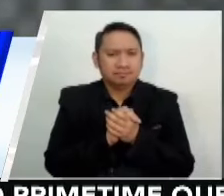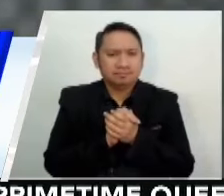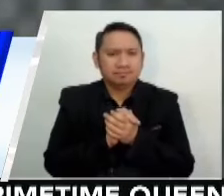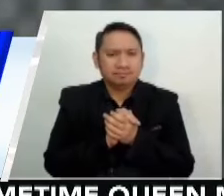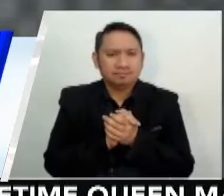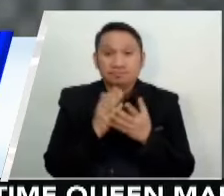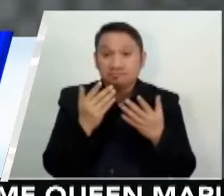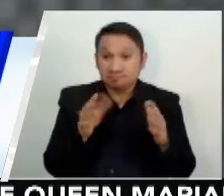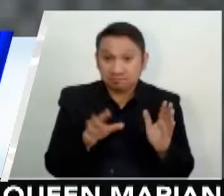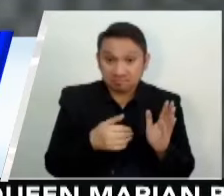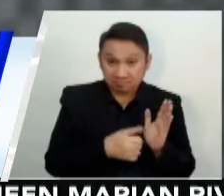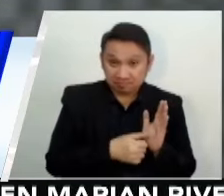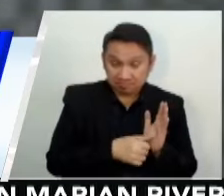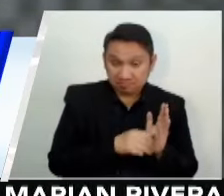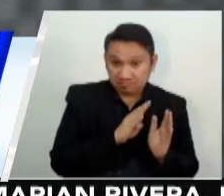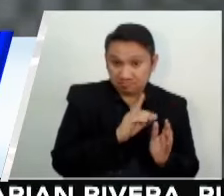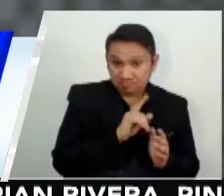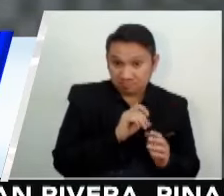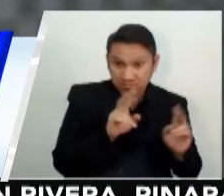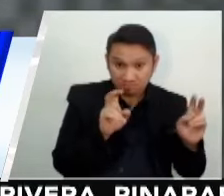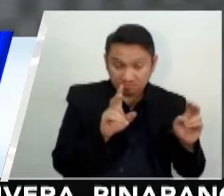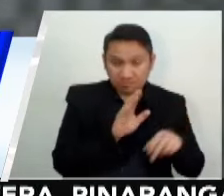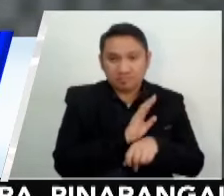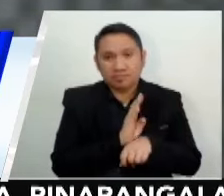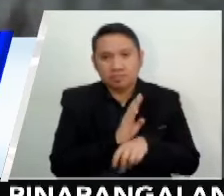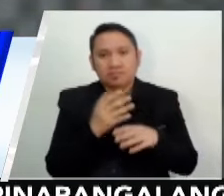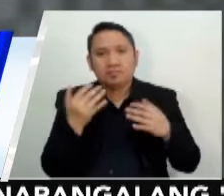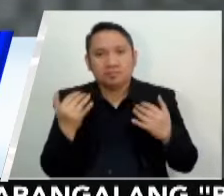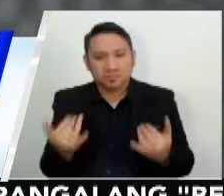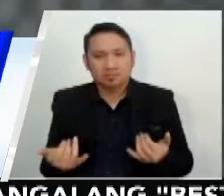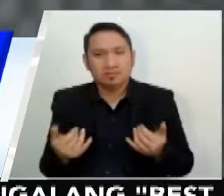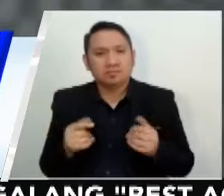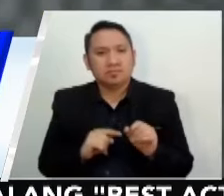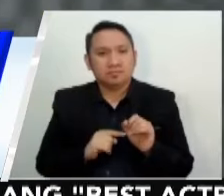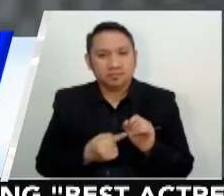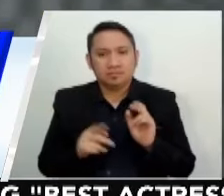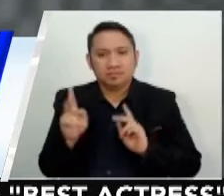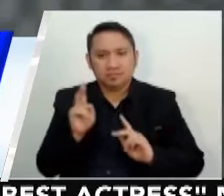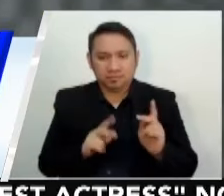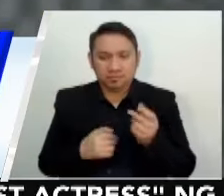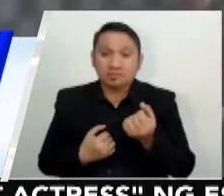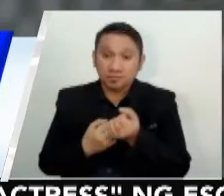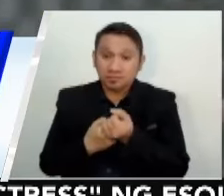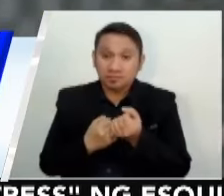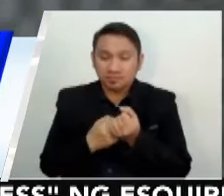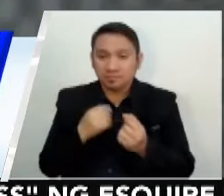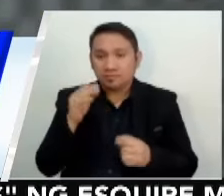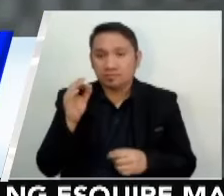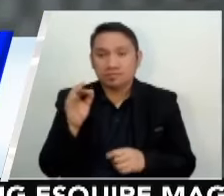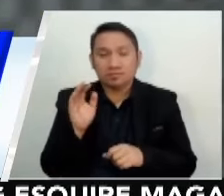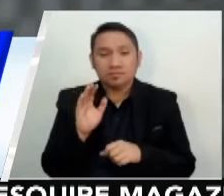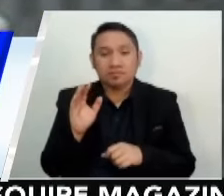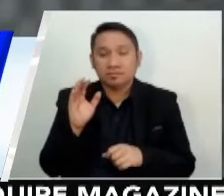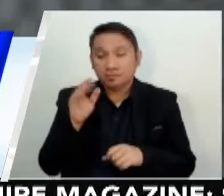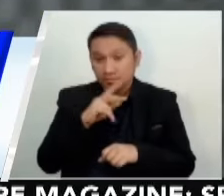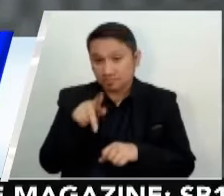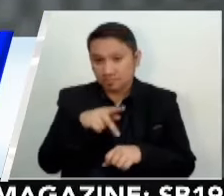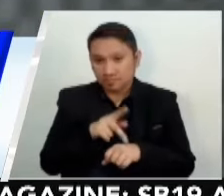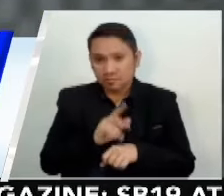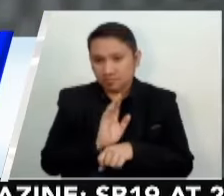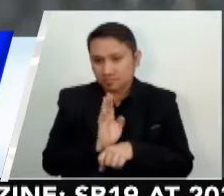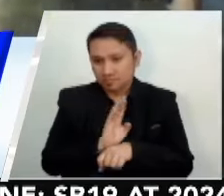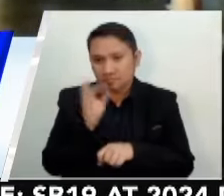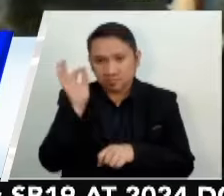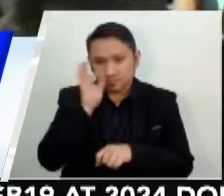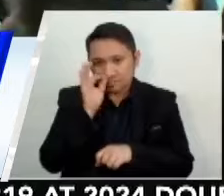nakakatuwa kasi ito na yung momentum ng mga tao na talagang sumusuporta ng mga pelikulang Pilipino. Sana ipagpatuloy ng mga Pilipino ang pagsuporta sa